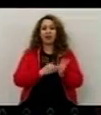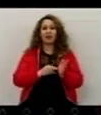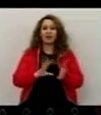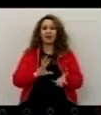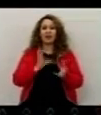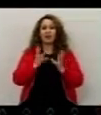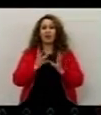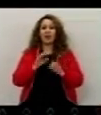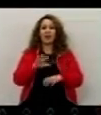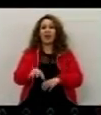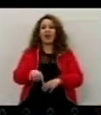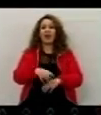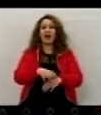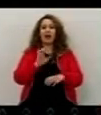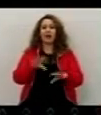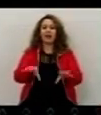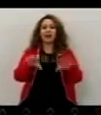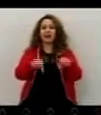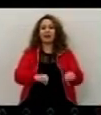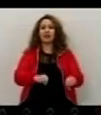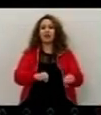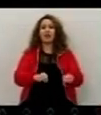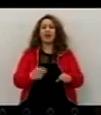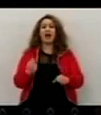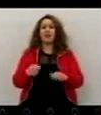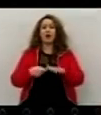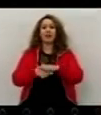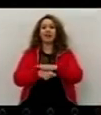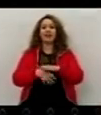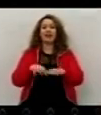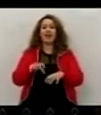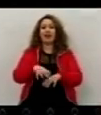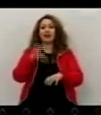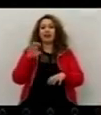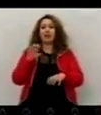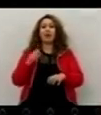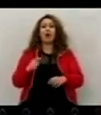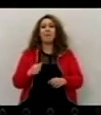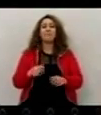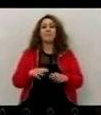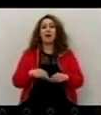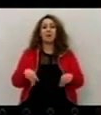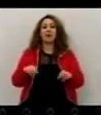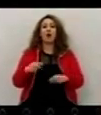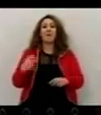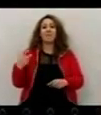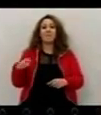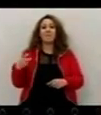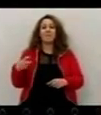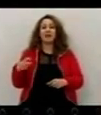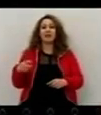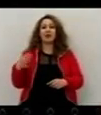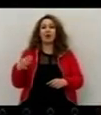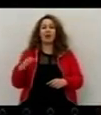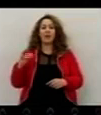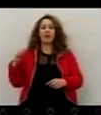رفع التجميد على الموارد المالية المخصصة لقطاع الفلاحة والتنمية الريفية بمبلغ إجمالي يقدر ب 244 مليون